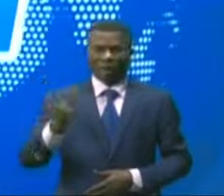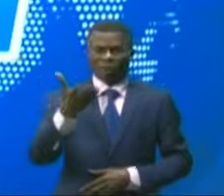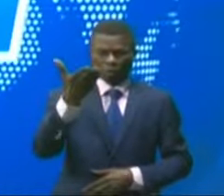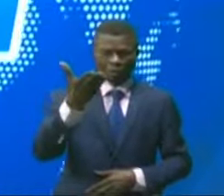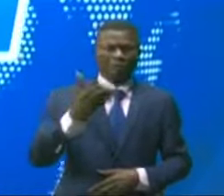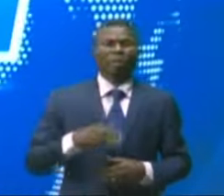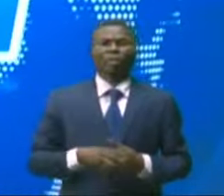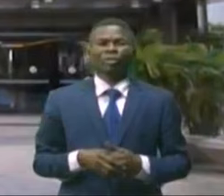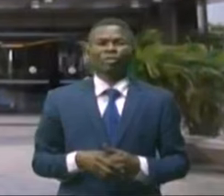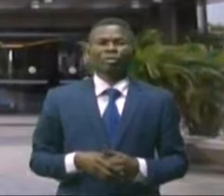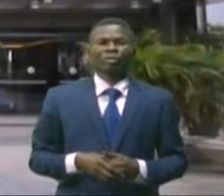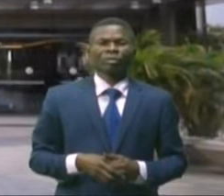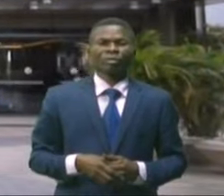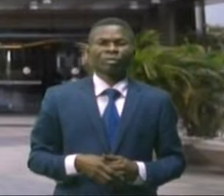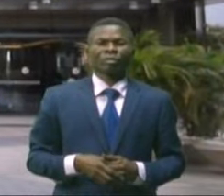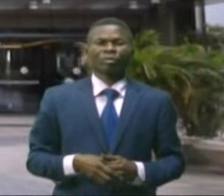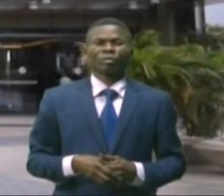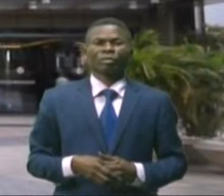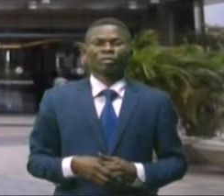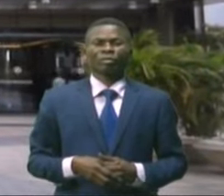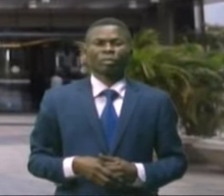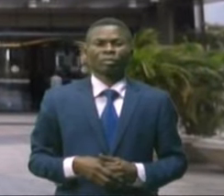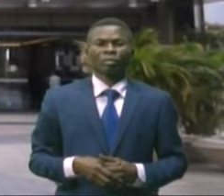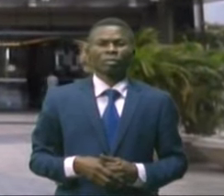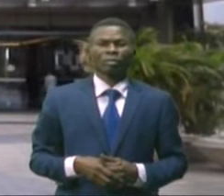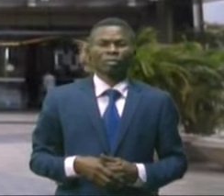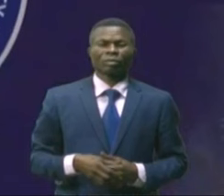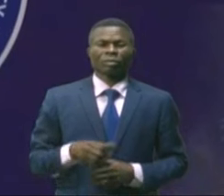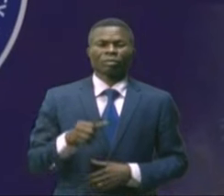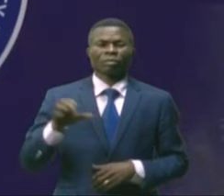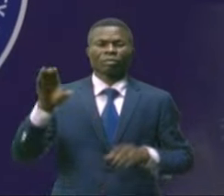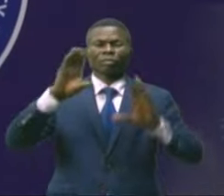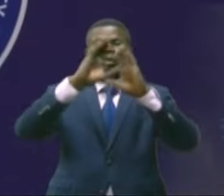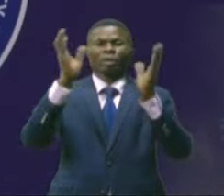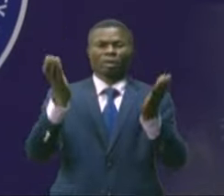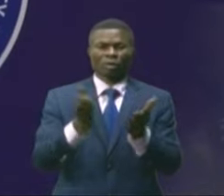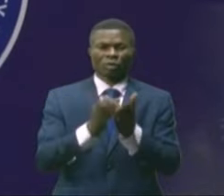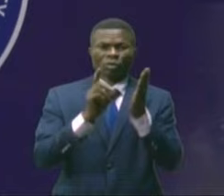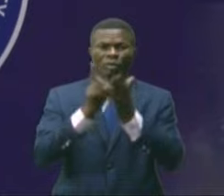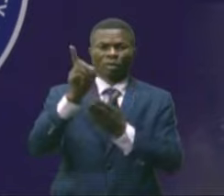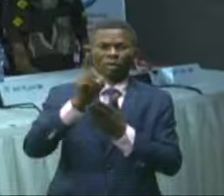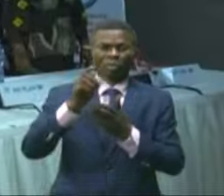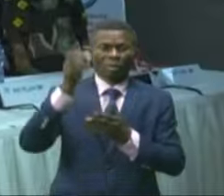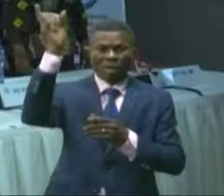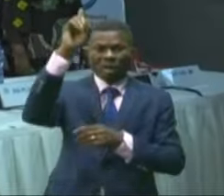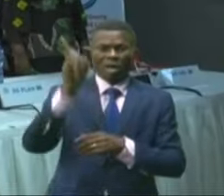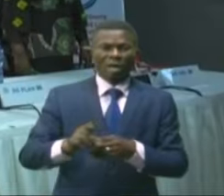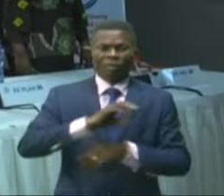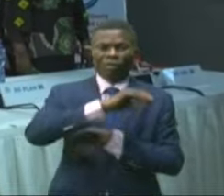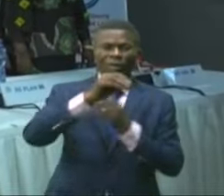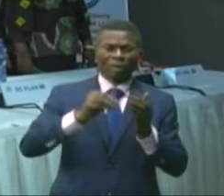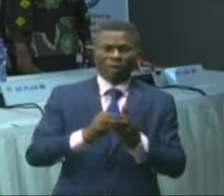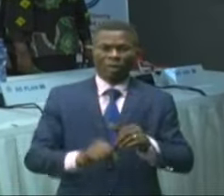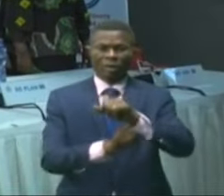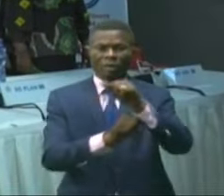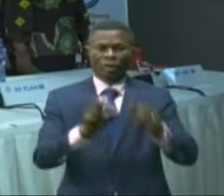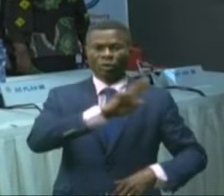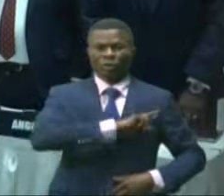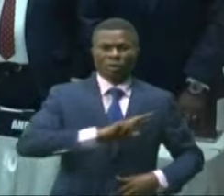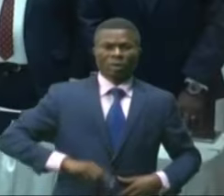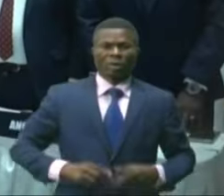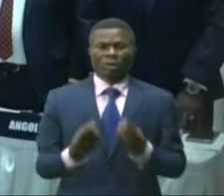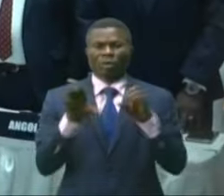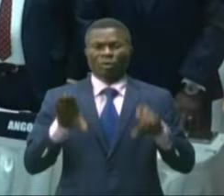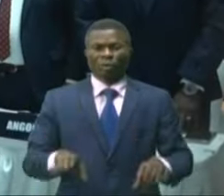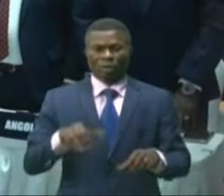Fifi Mukundi. La communauté de développement de l'Afrique centrale accompagne la République démocratique du